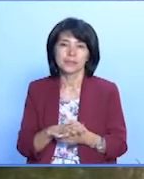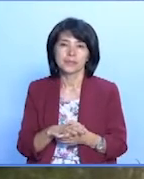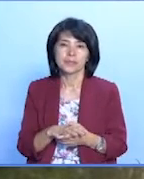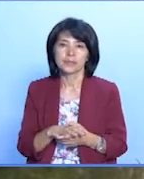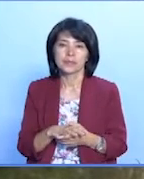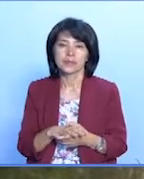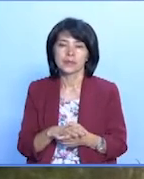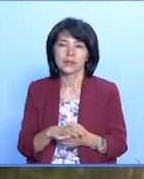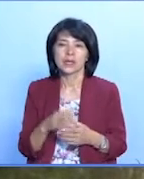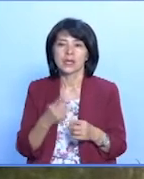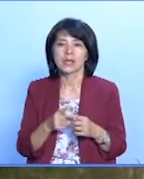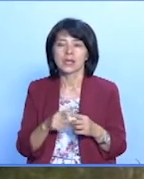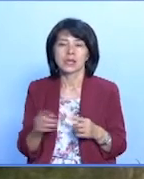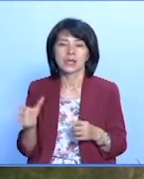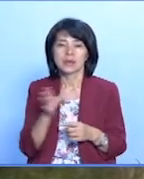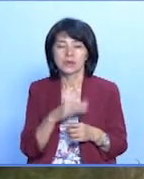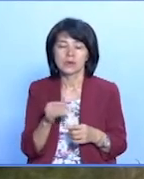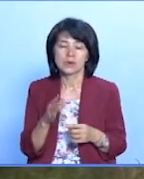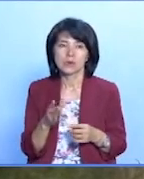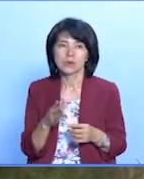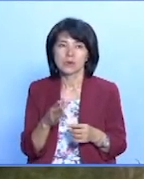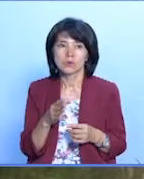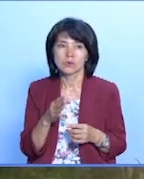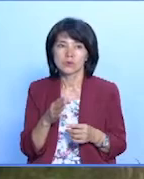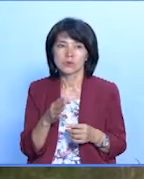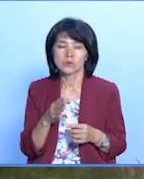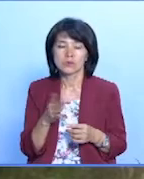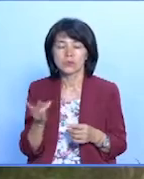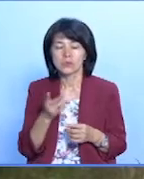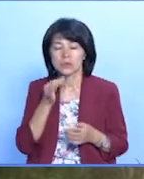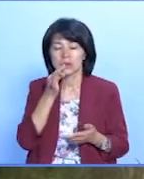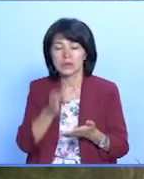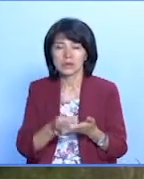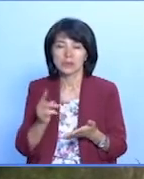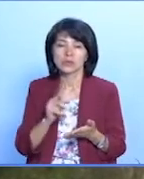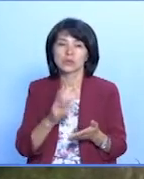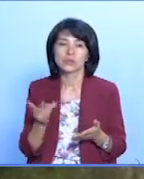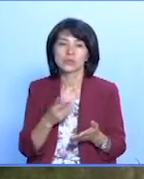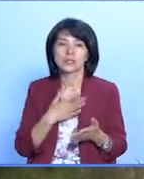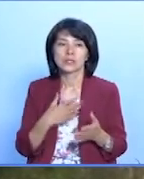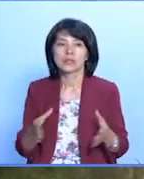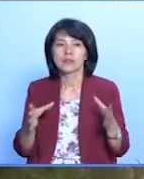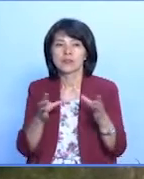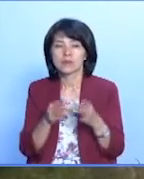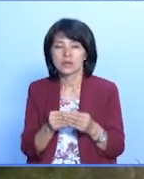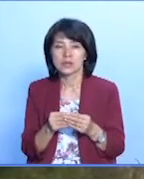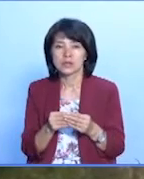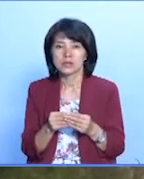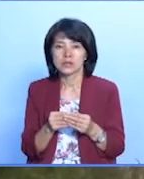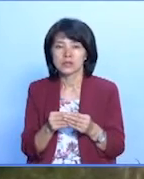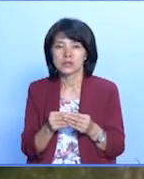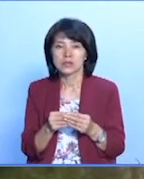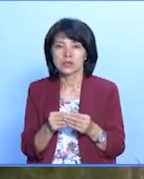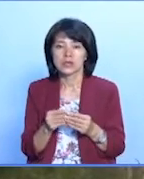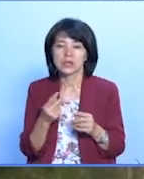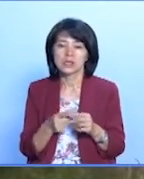Ондағы айтылғаны бізге бірлік керек, ауыз бірлік керек дейді. Расында бір